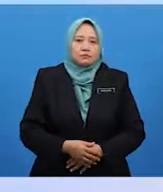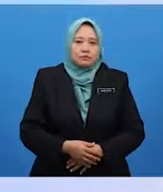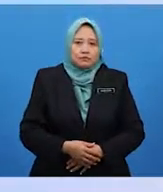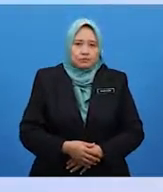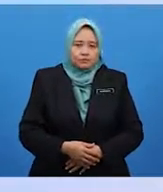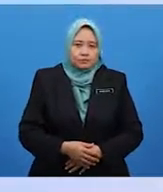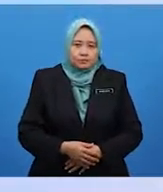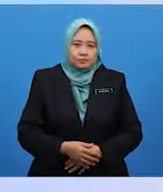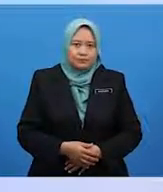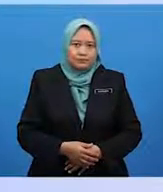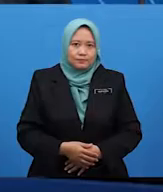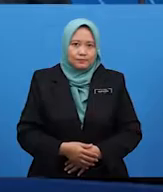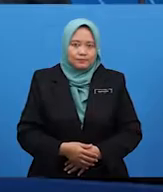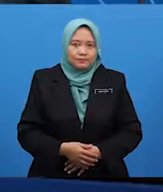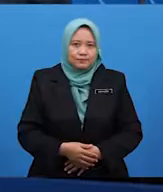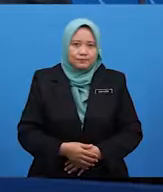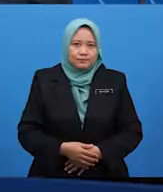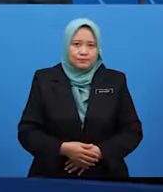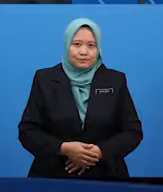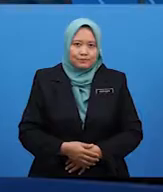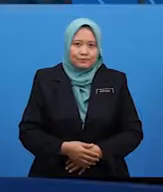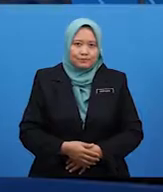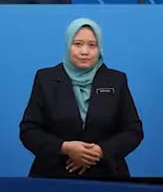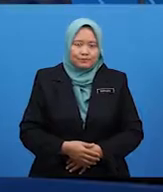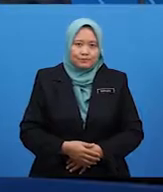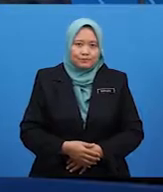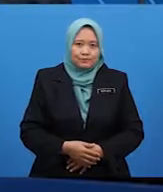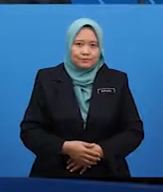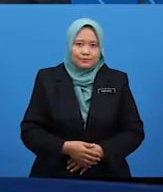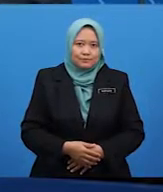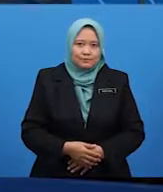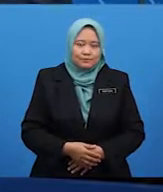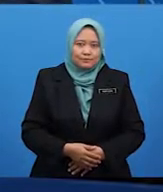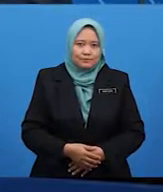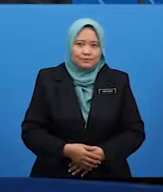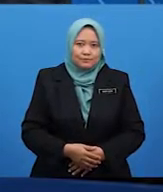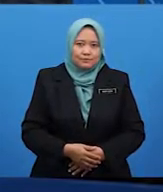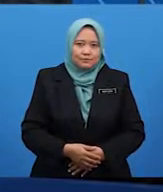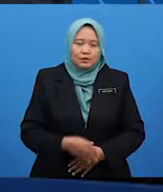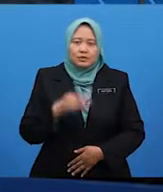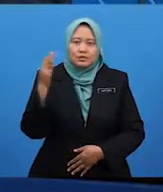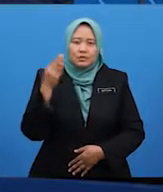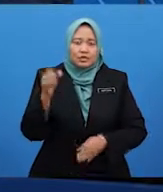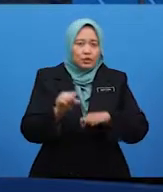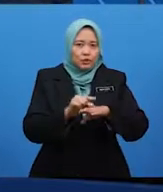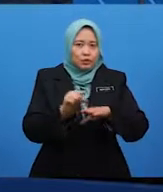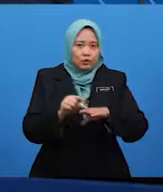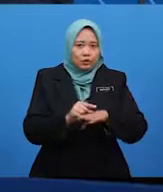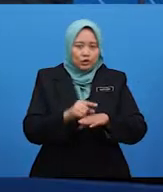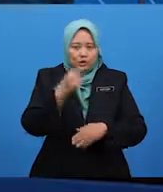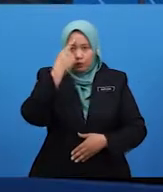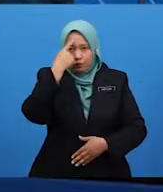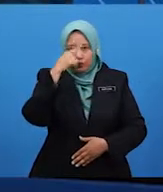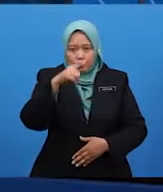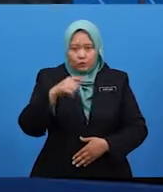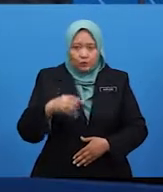adalah berdasarkan rupa yang ditebuklah. Cikgu tahu tak cetakan stensel ni contohnya mana? Orang selalu buat t-shirt. Ya, betul. Ah, selalu buat t-shirt itu contoh